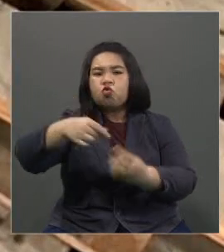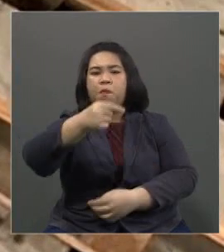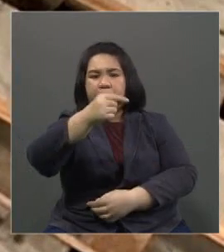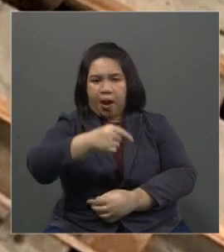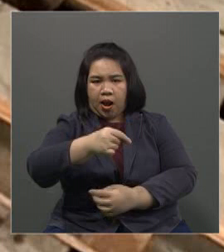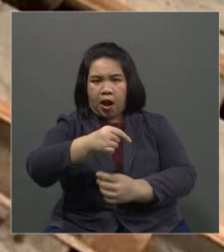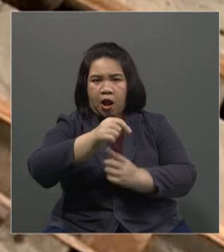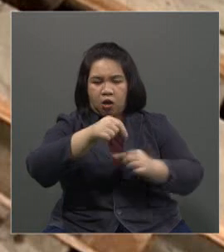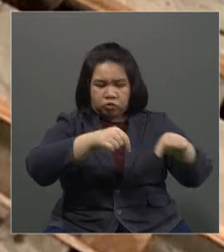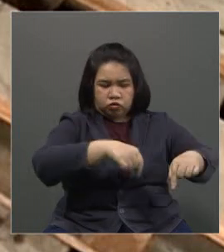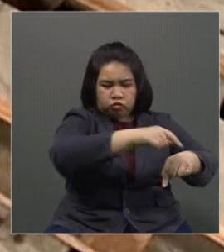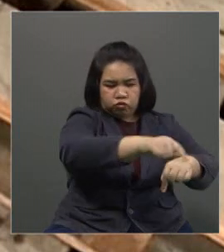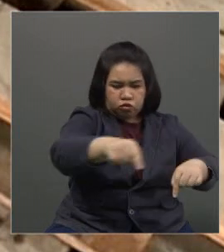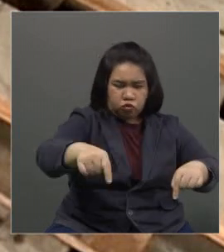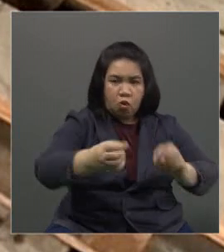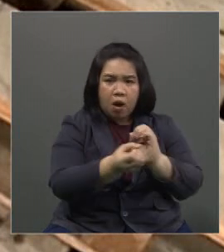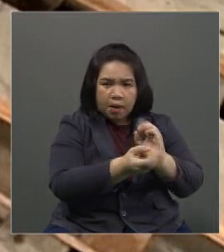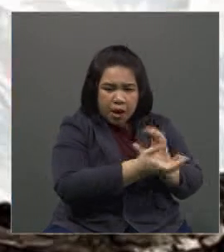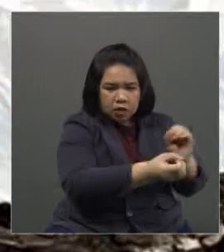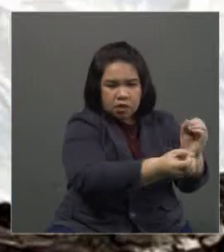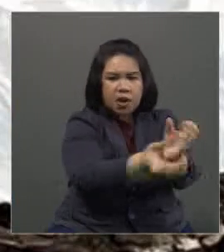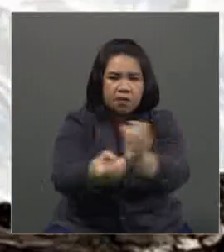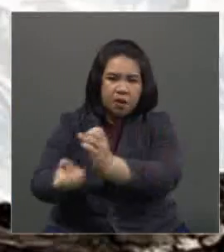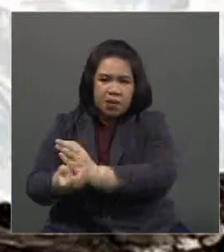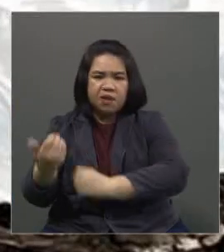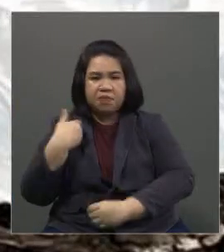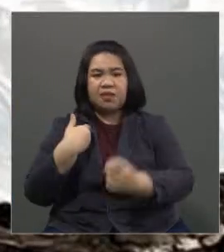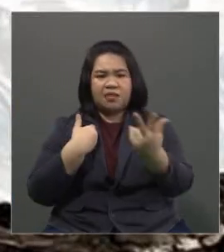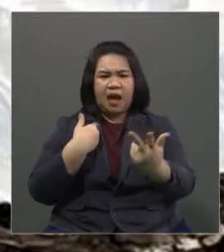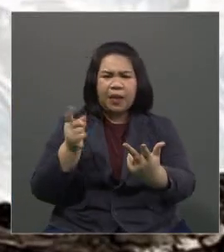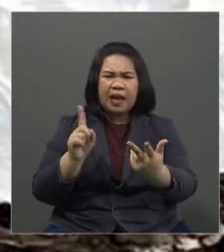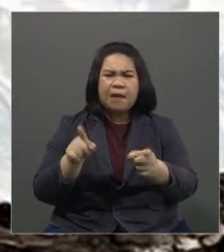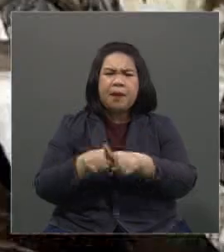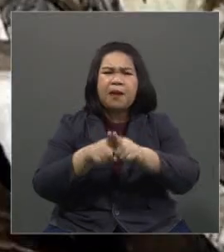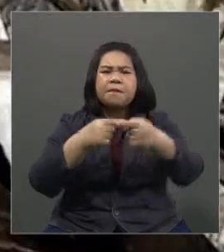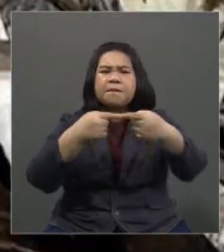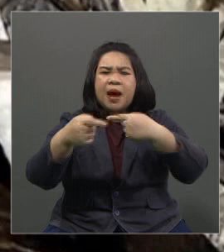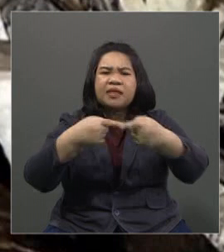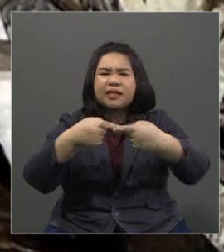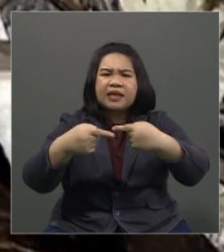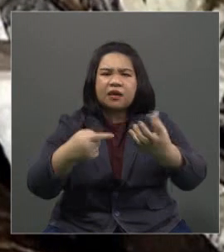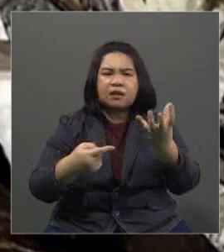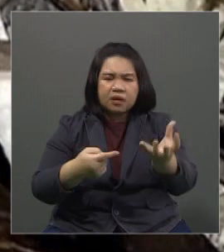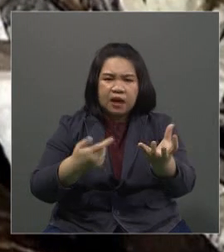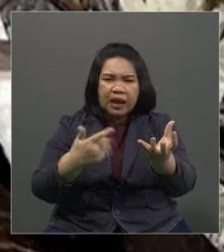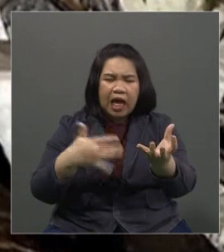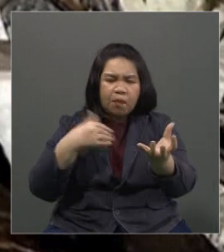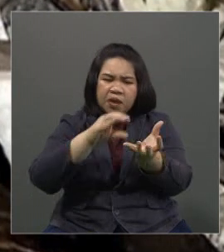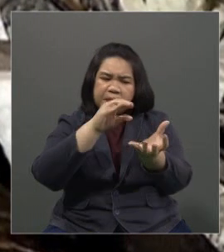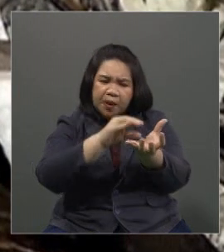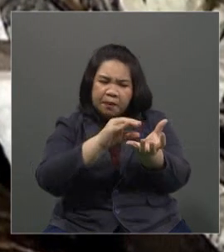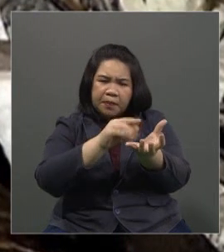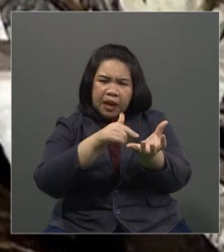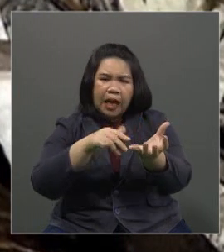กระจายทั่วบริเวณโกดัง 1 2แล้วก็ 3ค่ะลักษณะเนี่ยจะเป็นภาชนะพลาสติกด้านล่างหล่อปูนซีเมนต์ภายใน